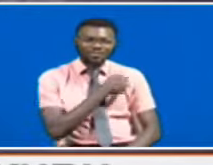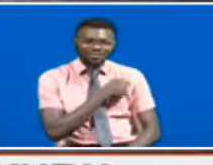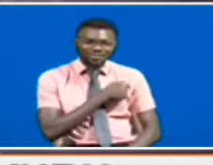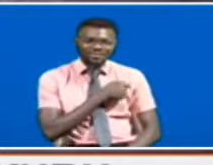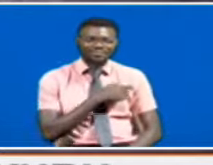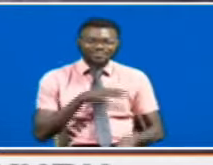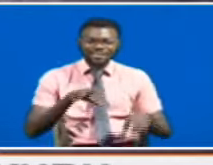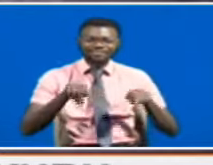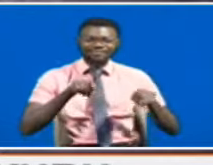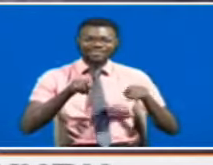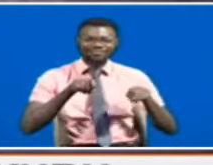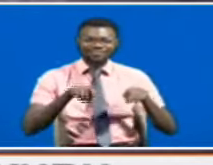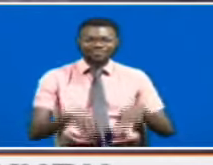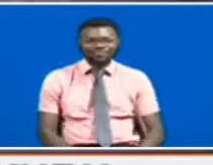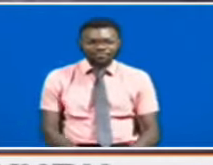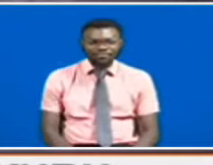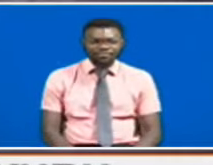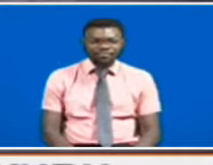administration.